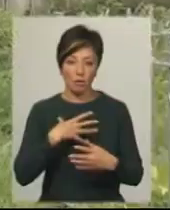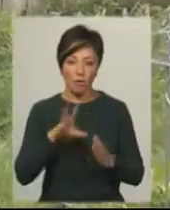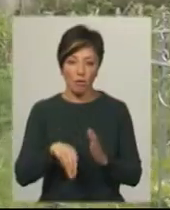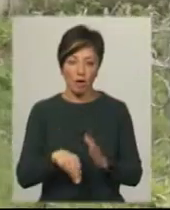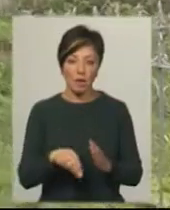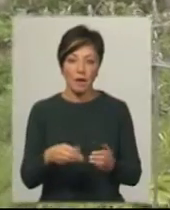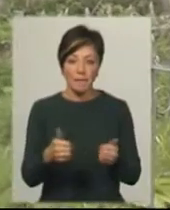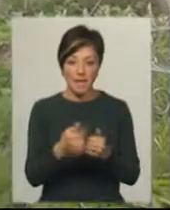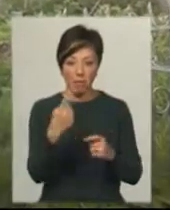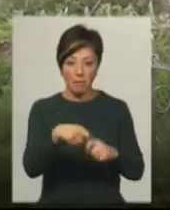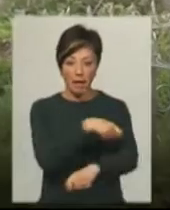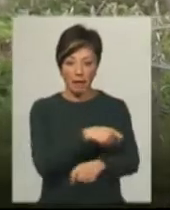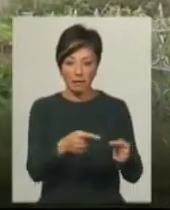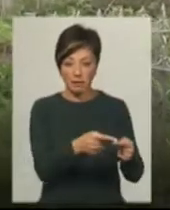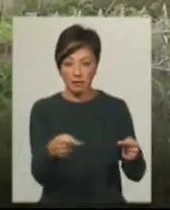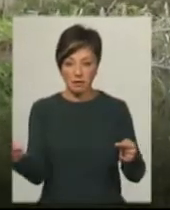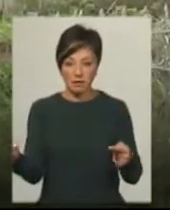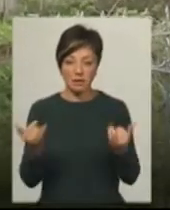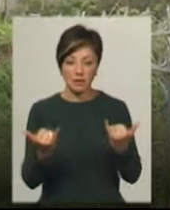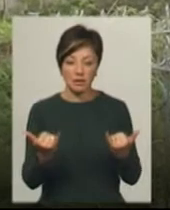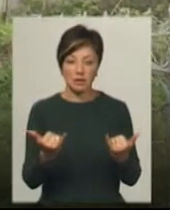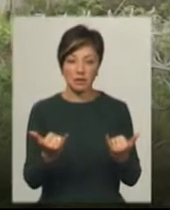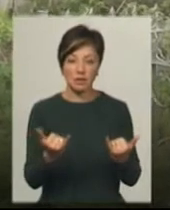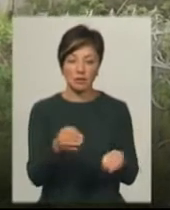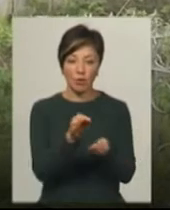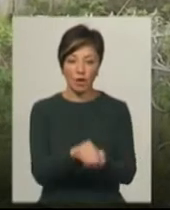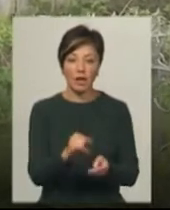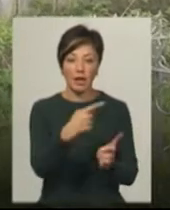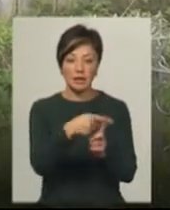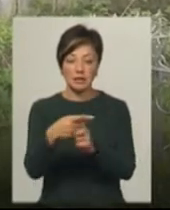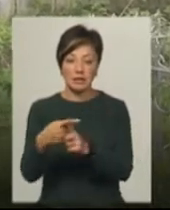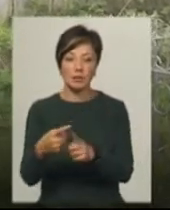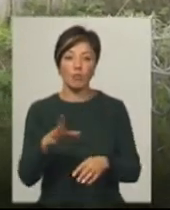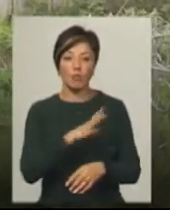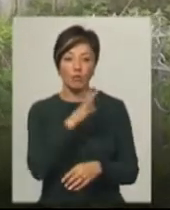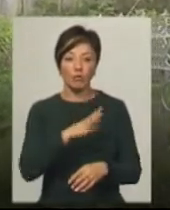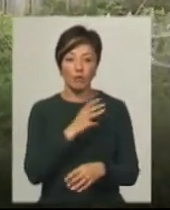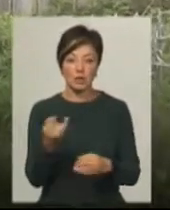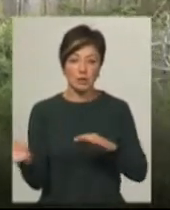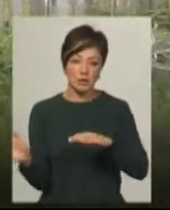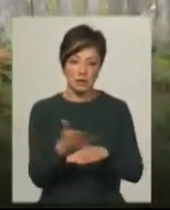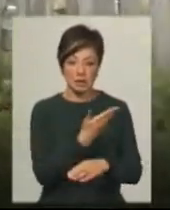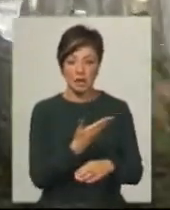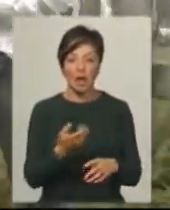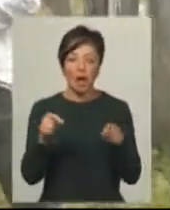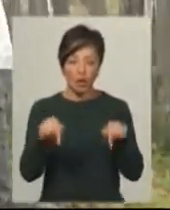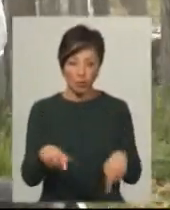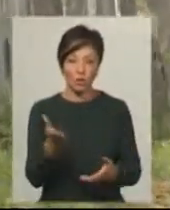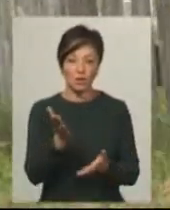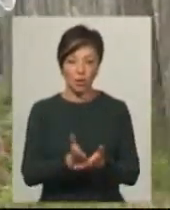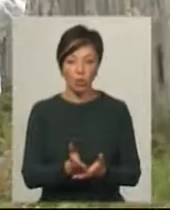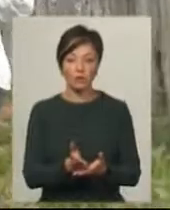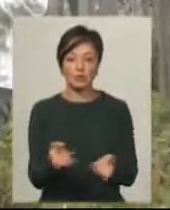Близько метра відстань до вже нині діючої могили і хрести, які на ній були, вже нині зрізані. А ось отут